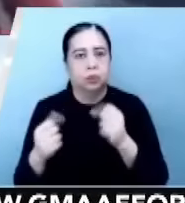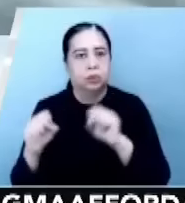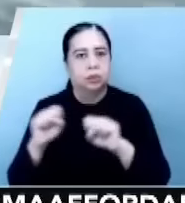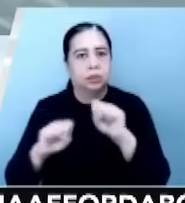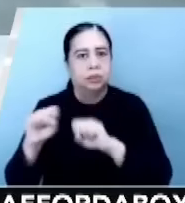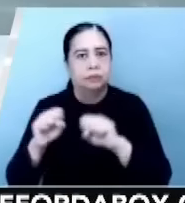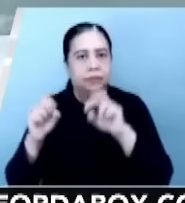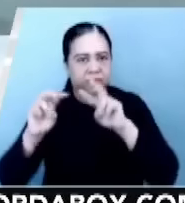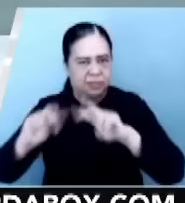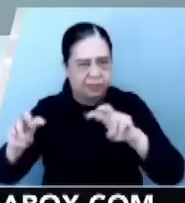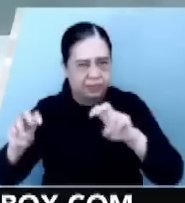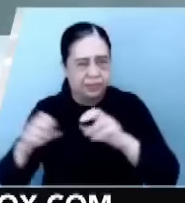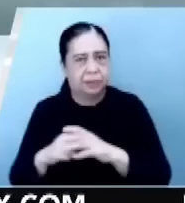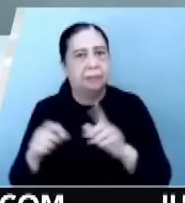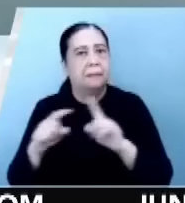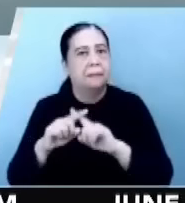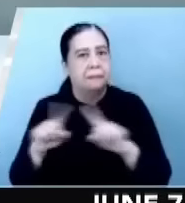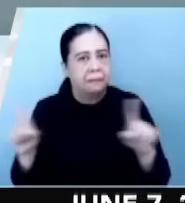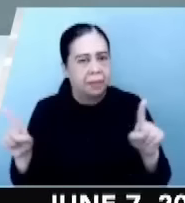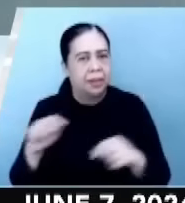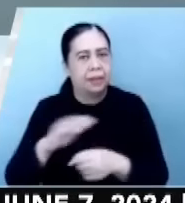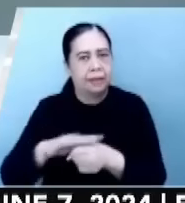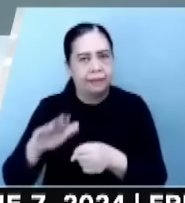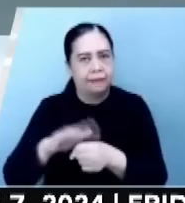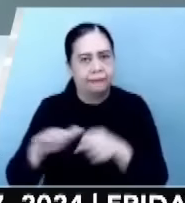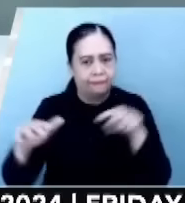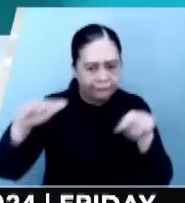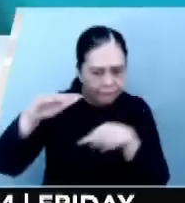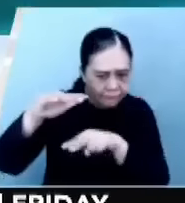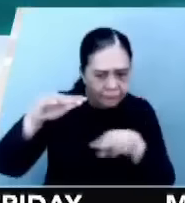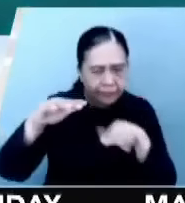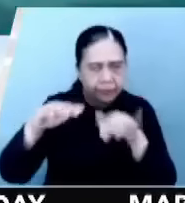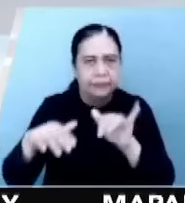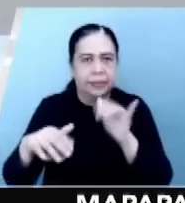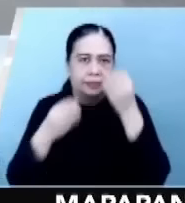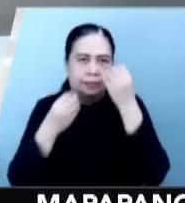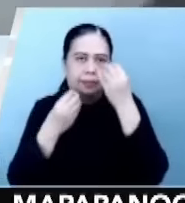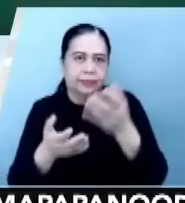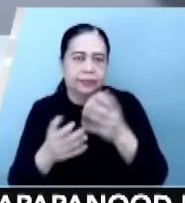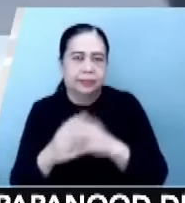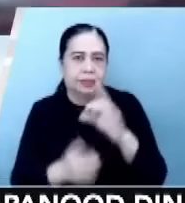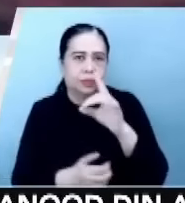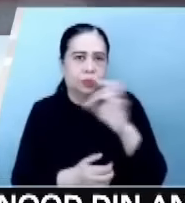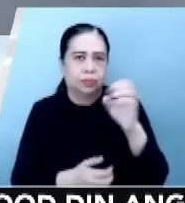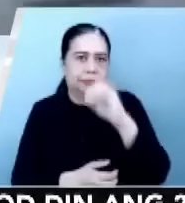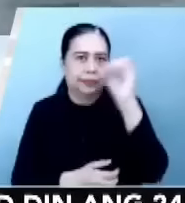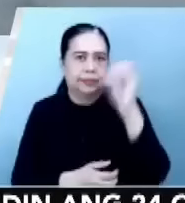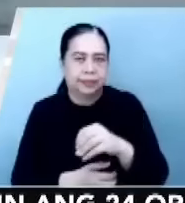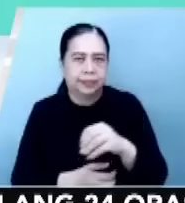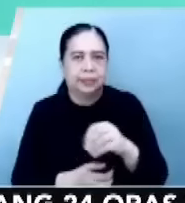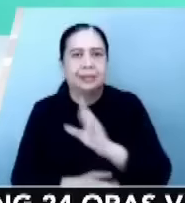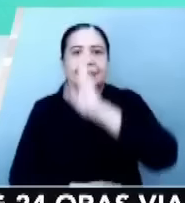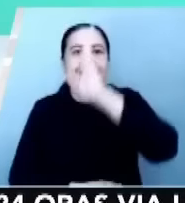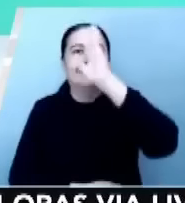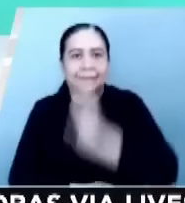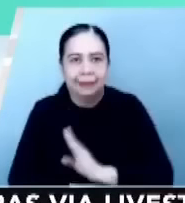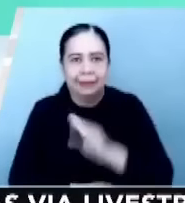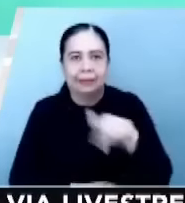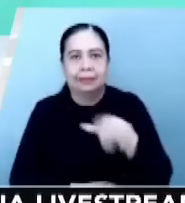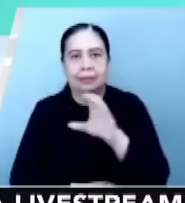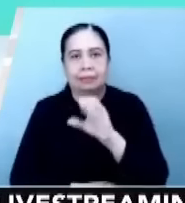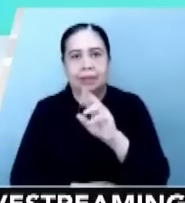research. Pero sapat ang nakita ng mga scientists para sabihing 100% ng sira ang mga coral sa